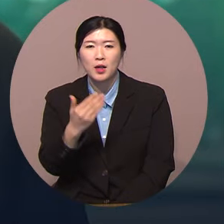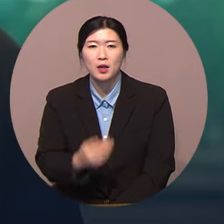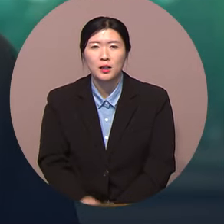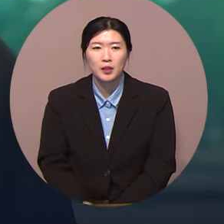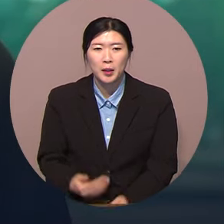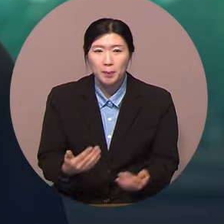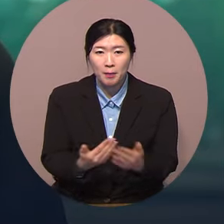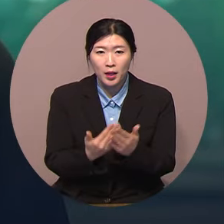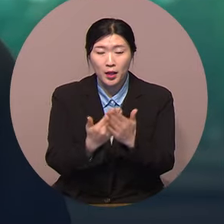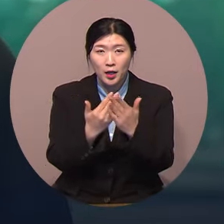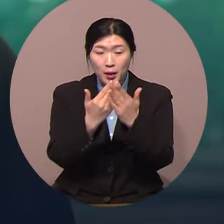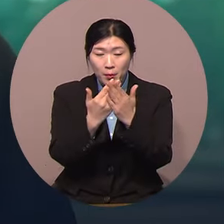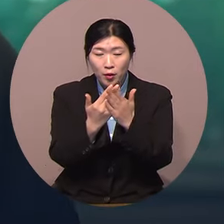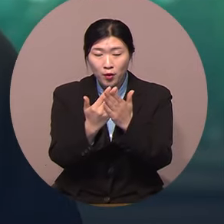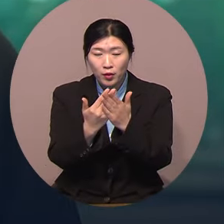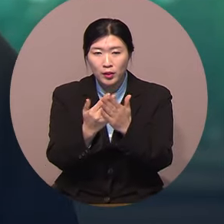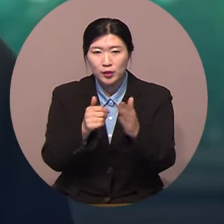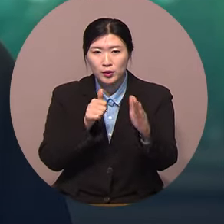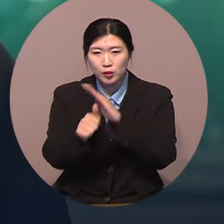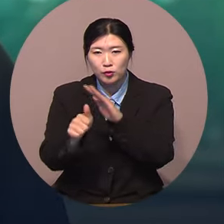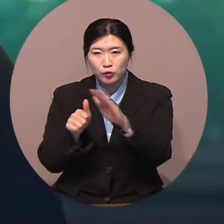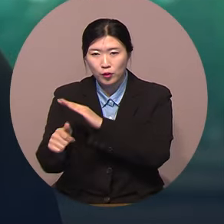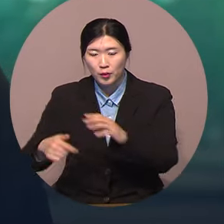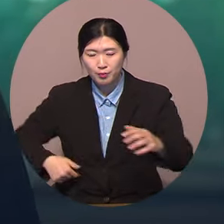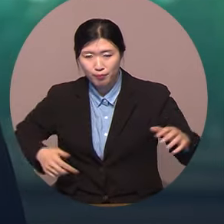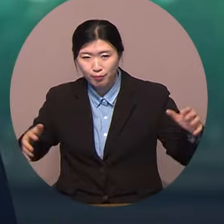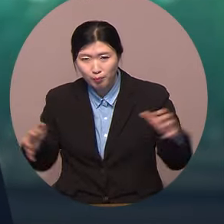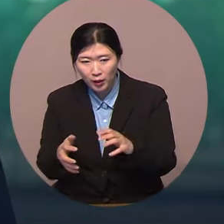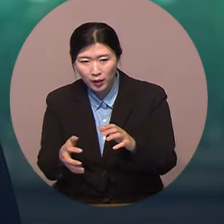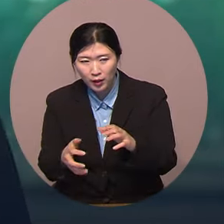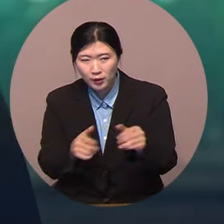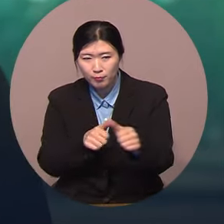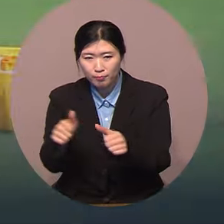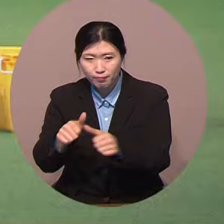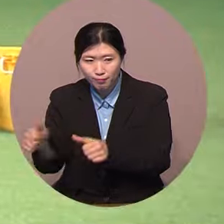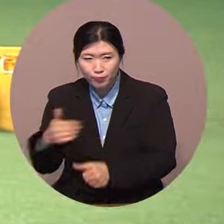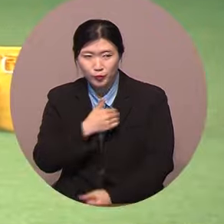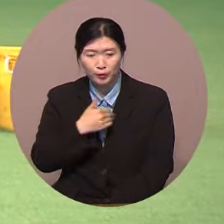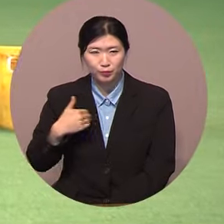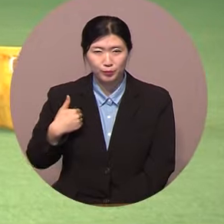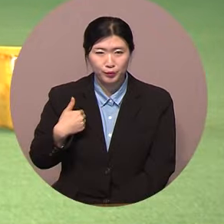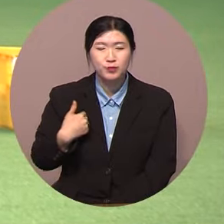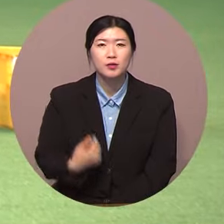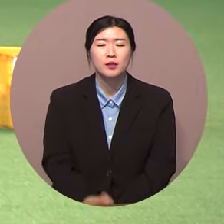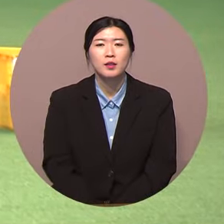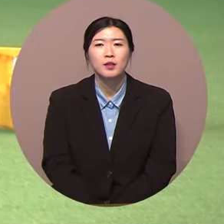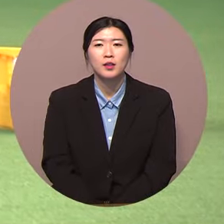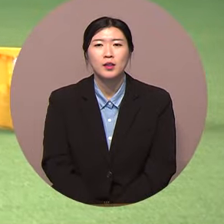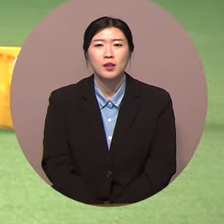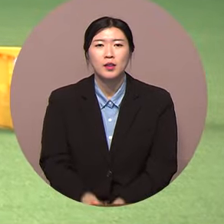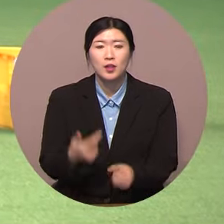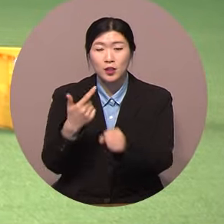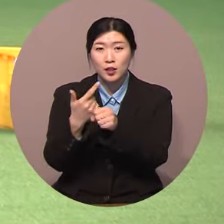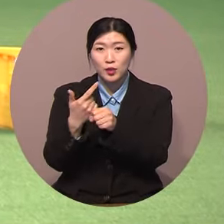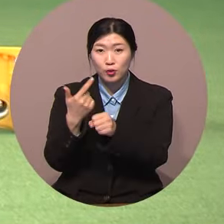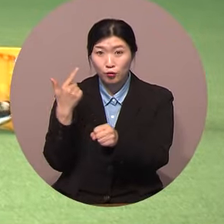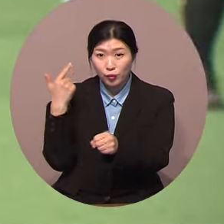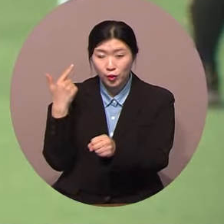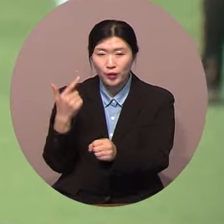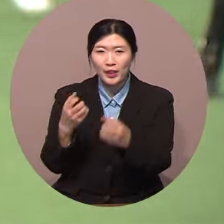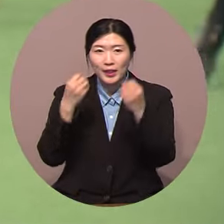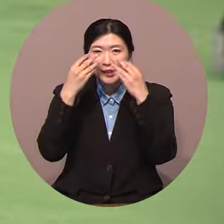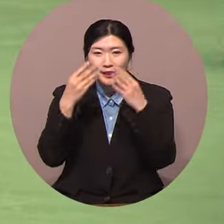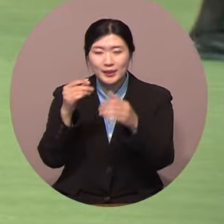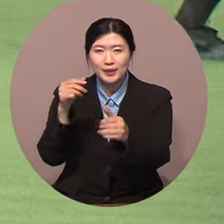곳에 올라가다 보면은 또 선수들도 또 좋은 결과 있을 거라 생각합니다. 6년 전 KBO 신인 드래프트에서